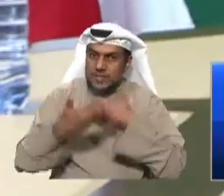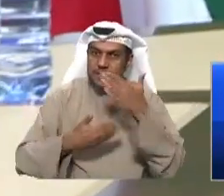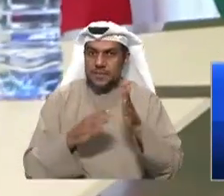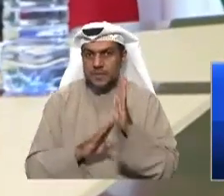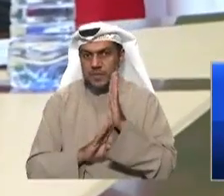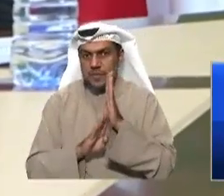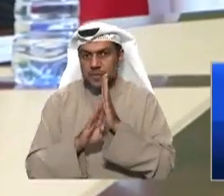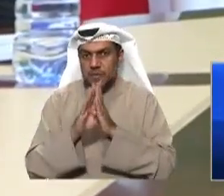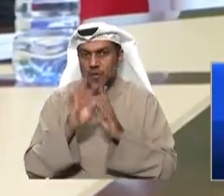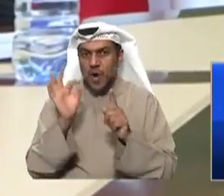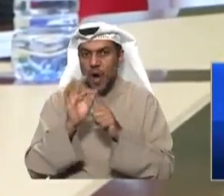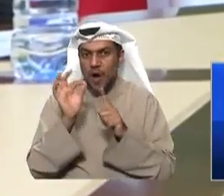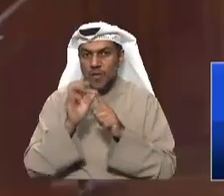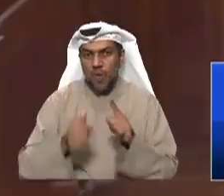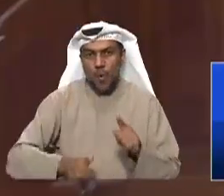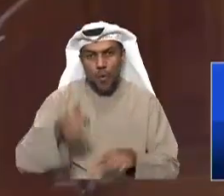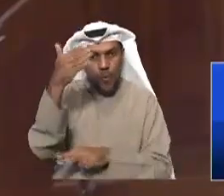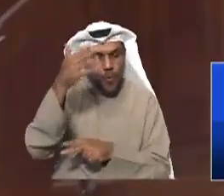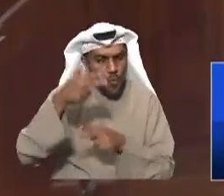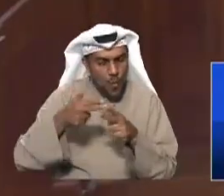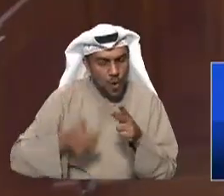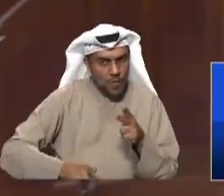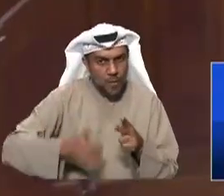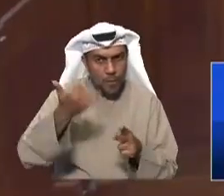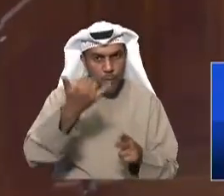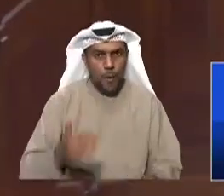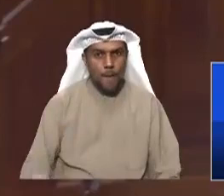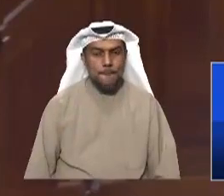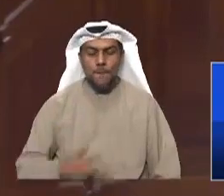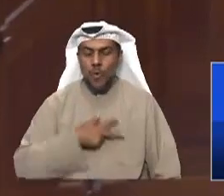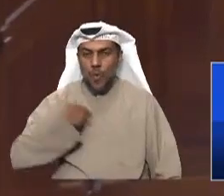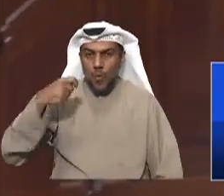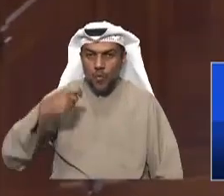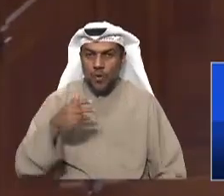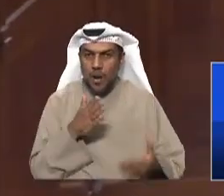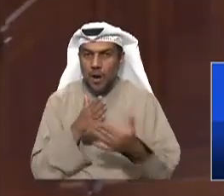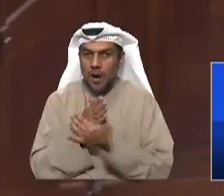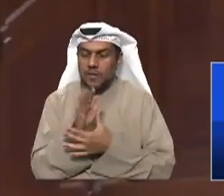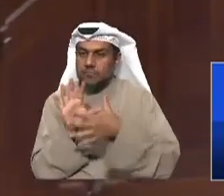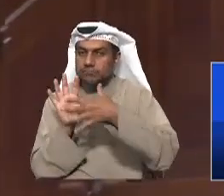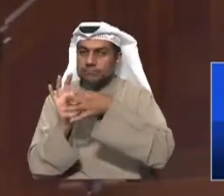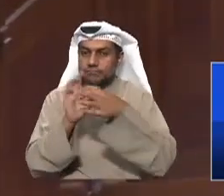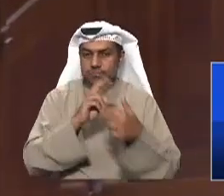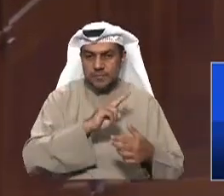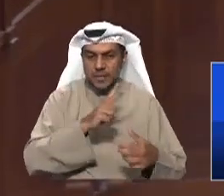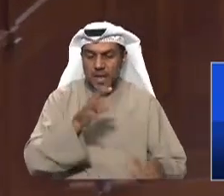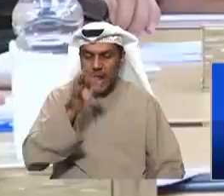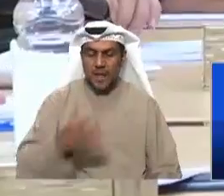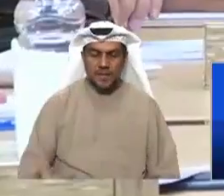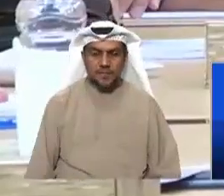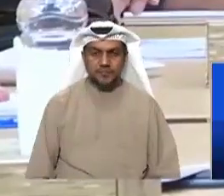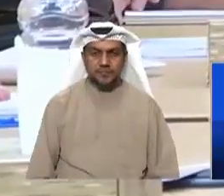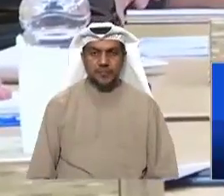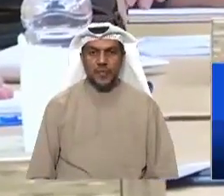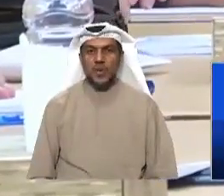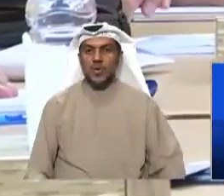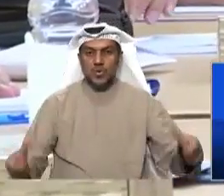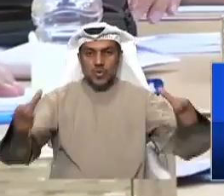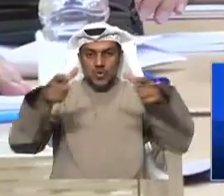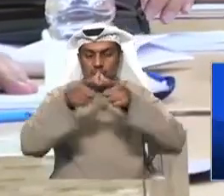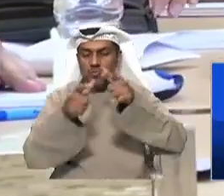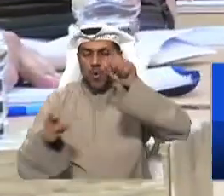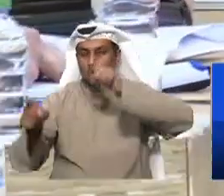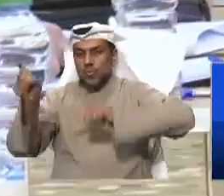يقوم المصلحة العامة للوزارة ويحقق التقدم المنشود فيها. كما تم خلال الاجتماع مناقشة آخر